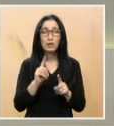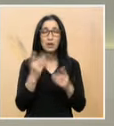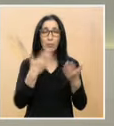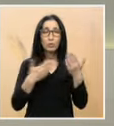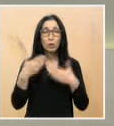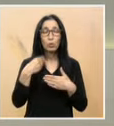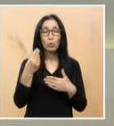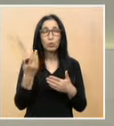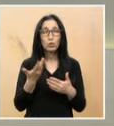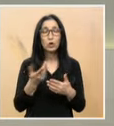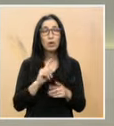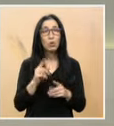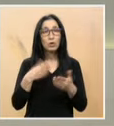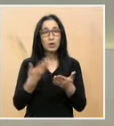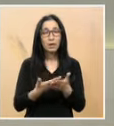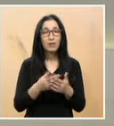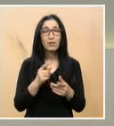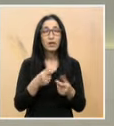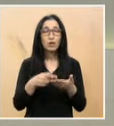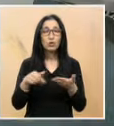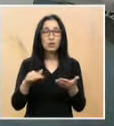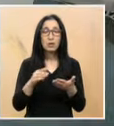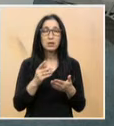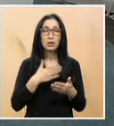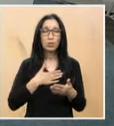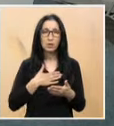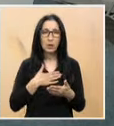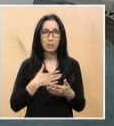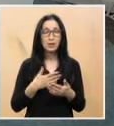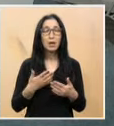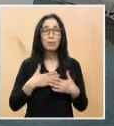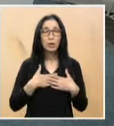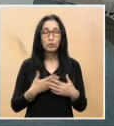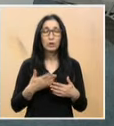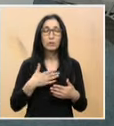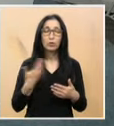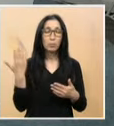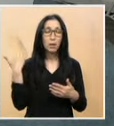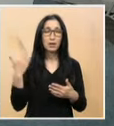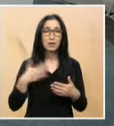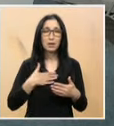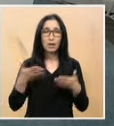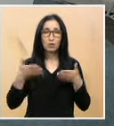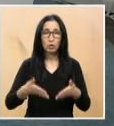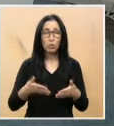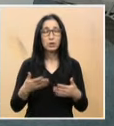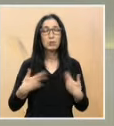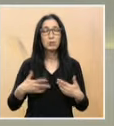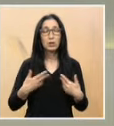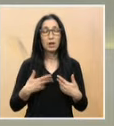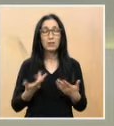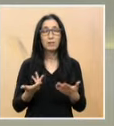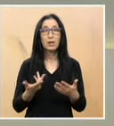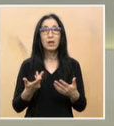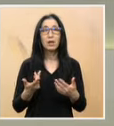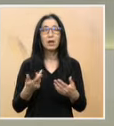да учат, но и да дават частица от себе си във всеки един ученик. И аз ви благодаря, че бяхте наш гост. Желаем бъдещи успехи на вас, на вашите